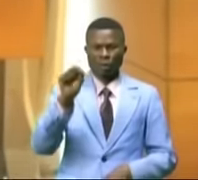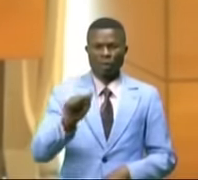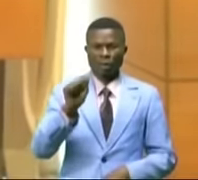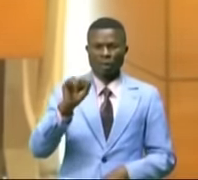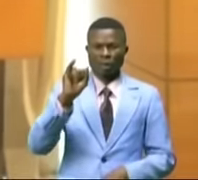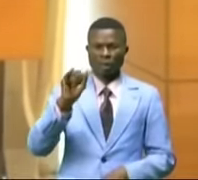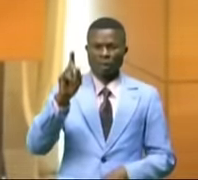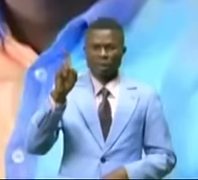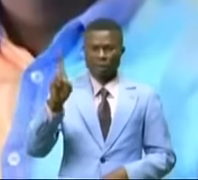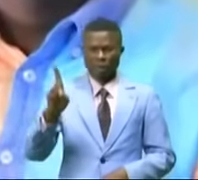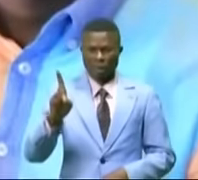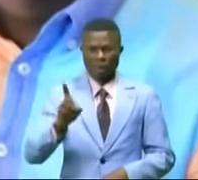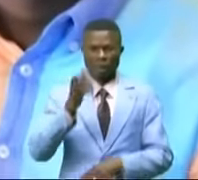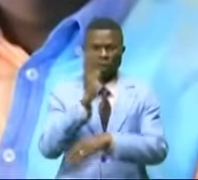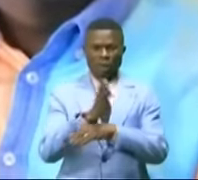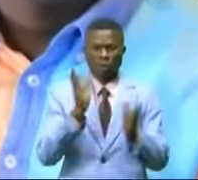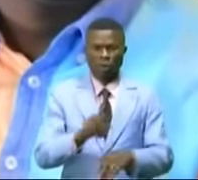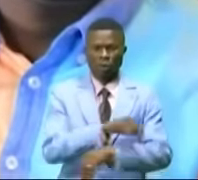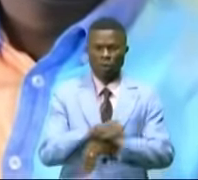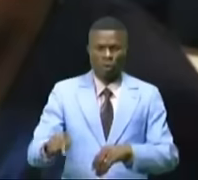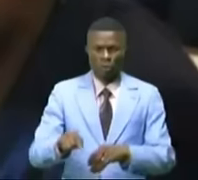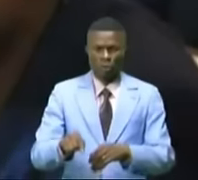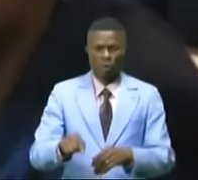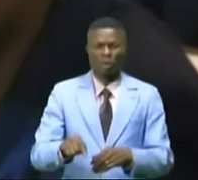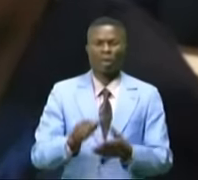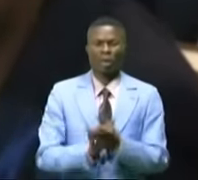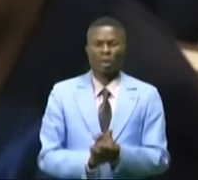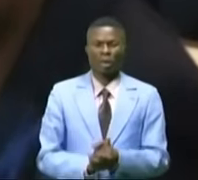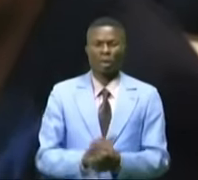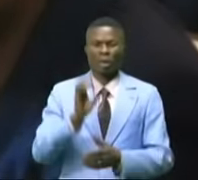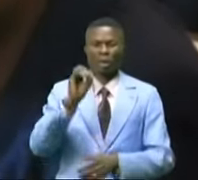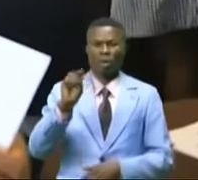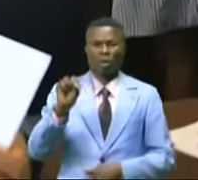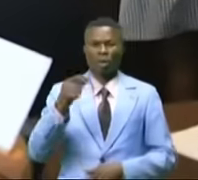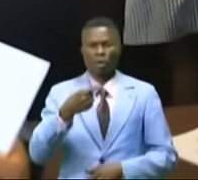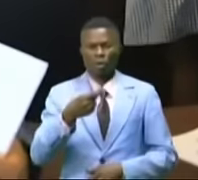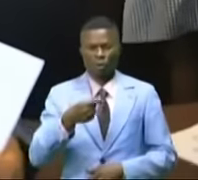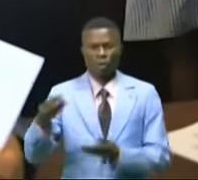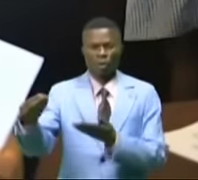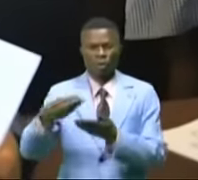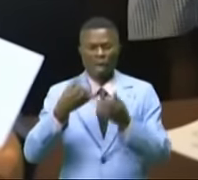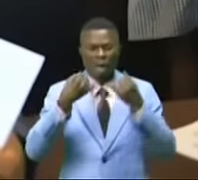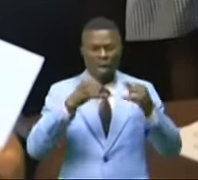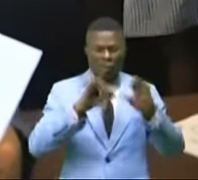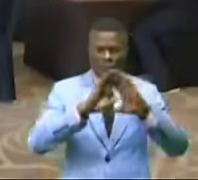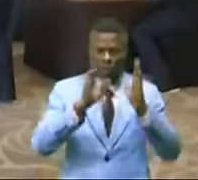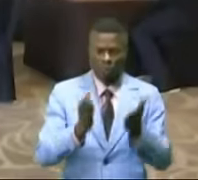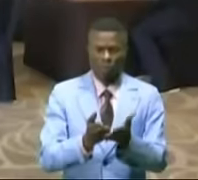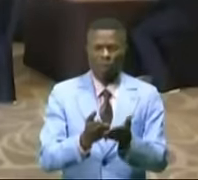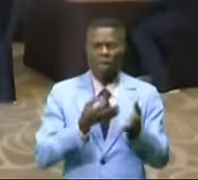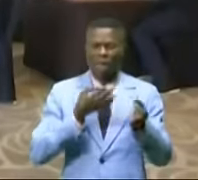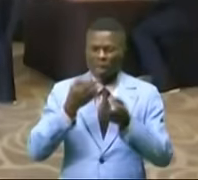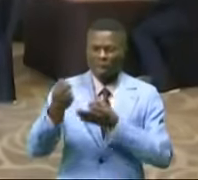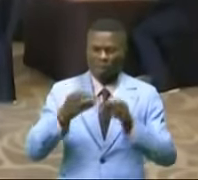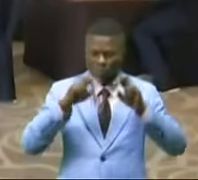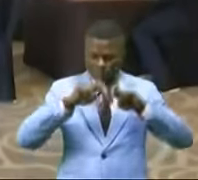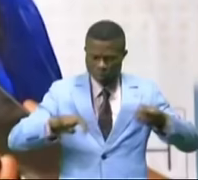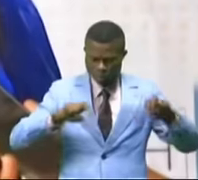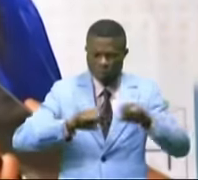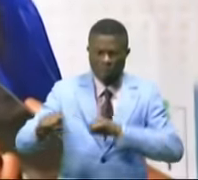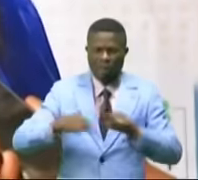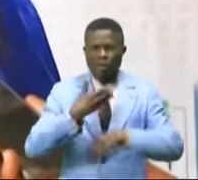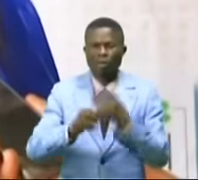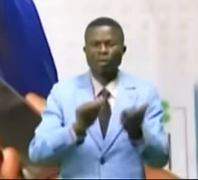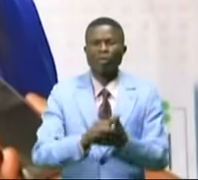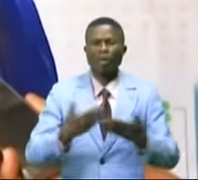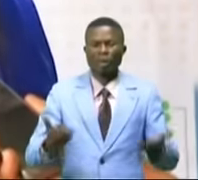Wembanyama, présidente du conseil d'administration des POSAF, l'ONG qui est allée collecter des données sur le terrain, explique comment les enquêtes se sont déroulées.